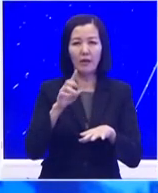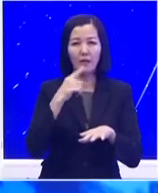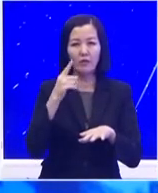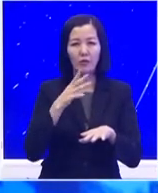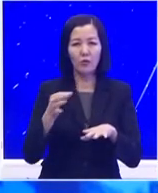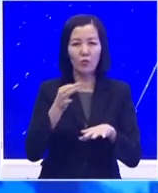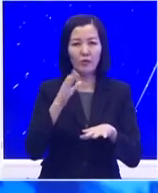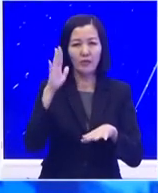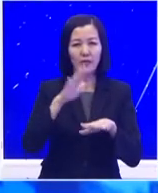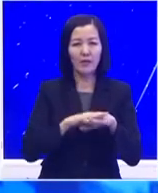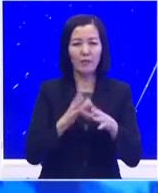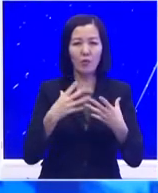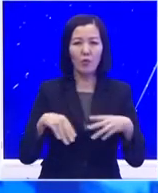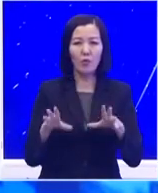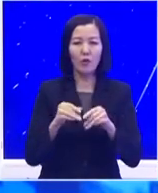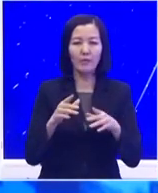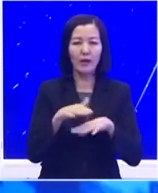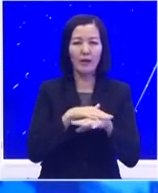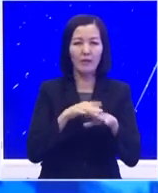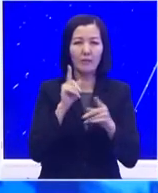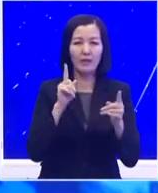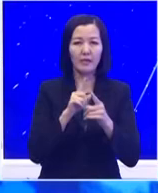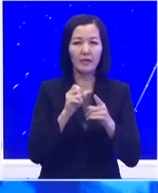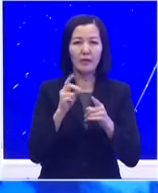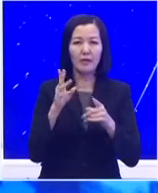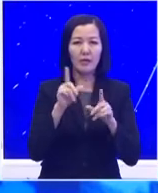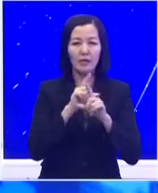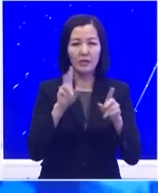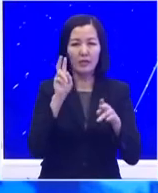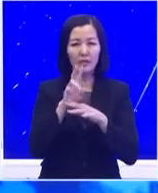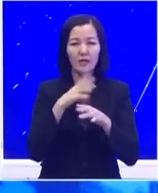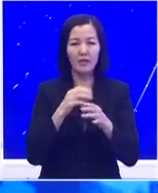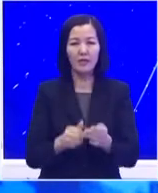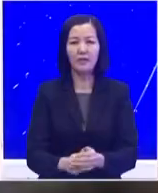сапары барысында ауданда қоғамдық қабылдау өткізіп, бірнеше нысандар алады.